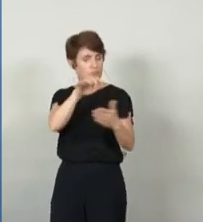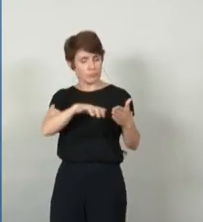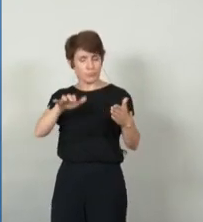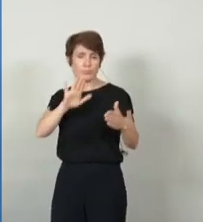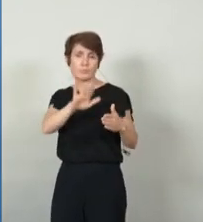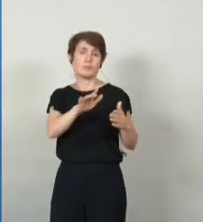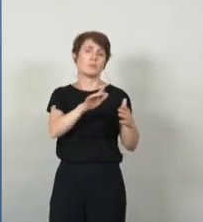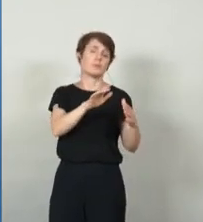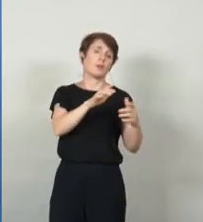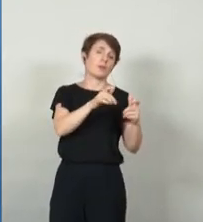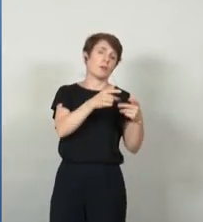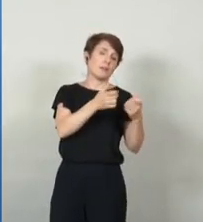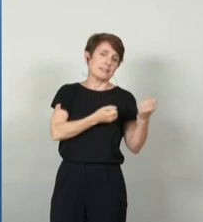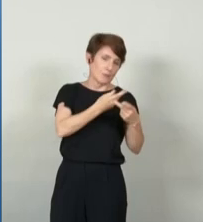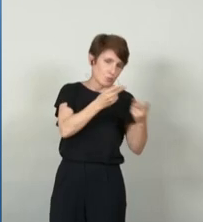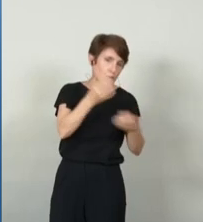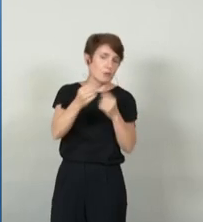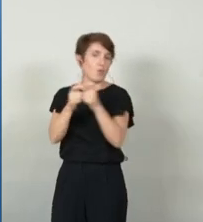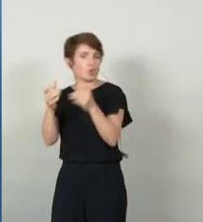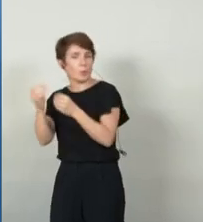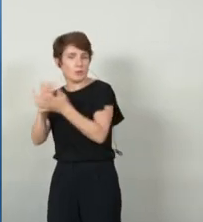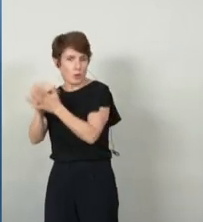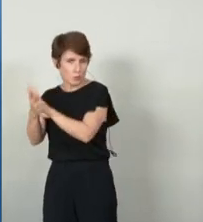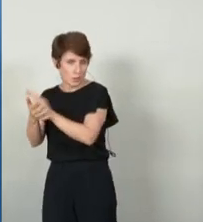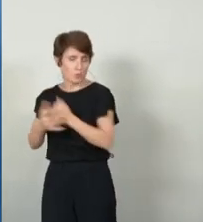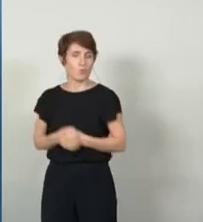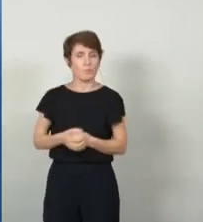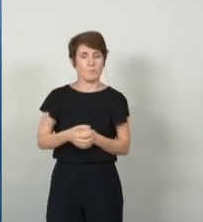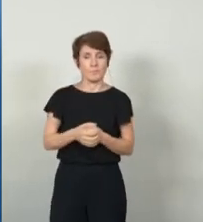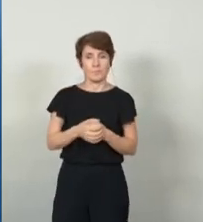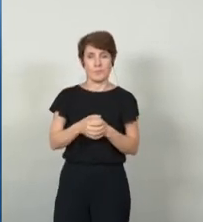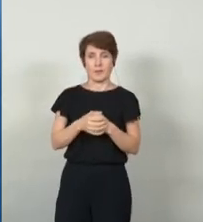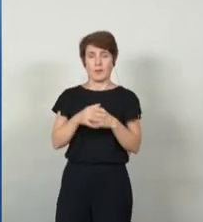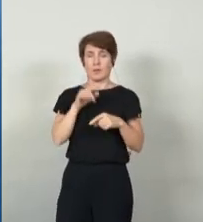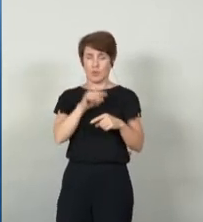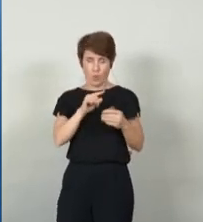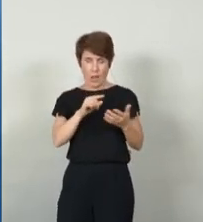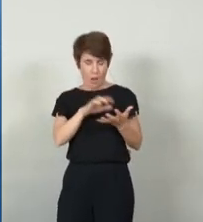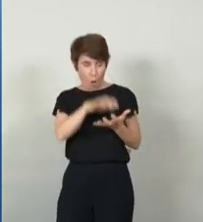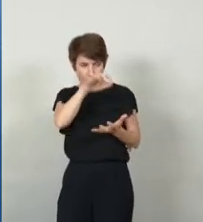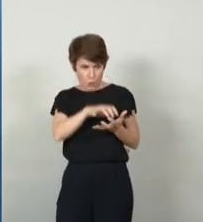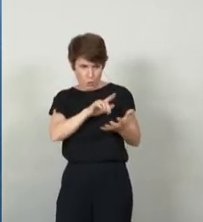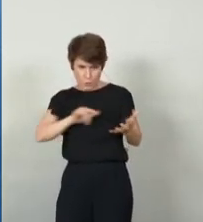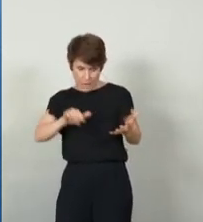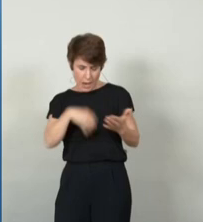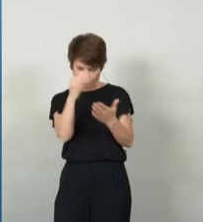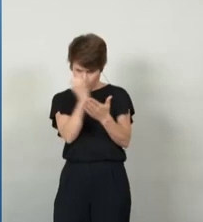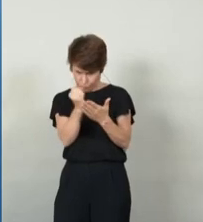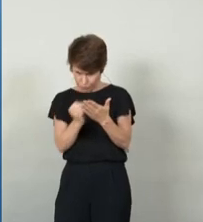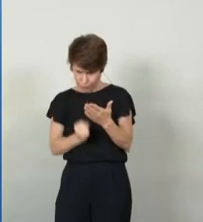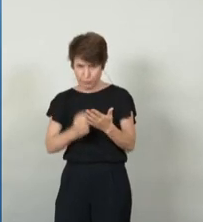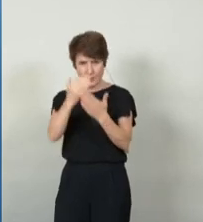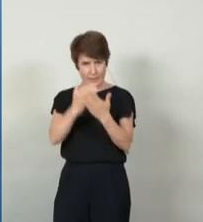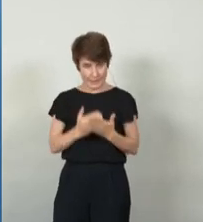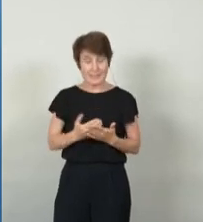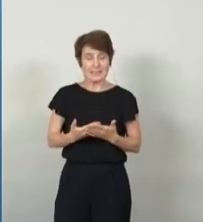de recenser toutes les ressources présentes sur le territoire pour passer à l'action et donc un objectif notamment qui est